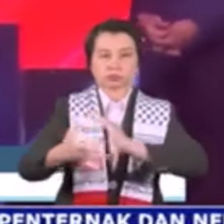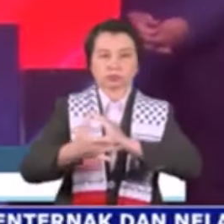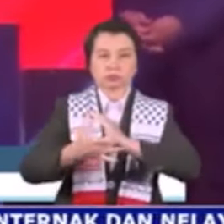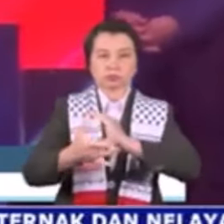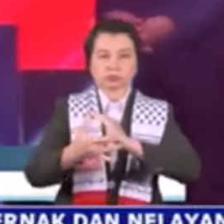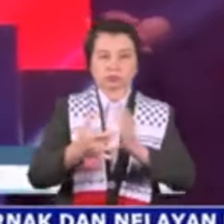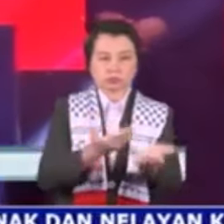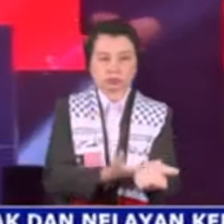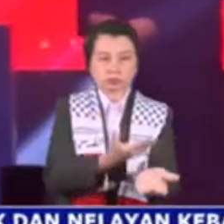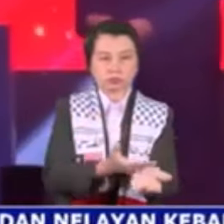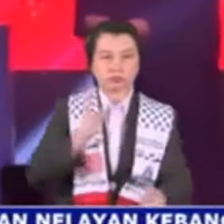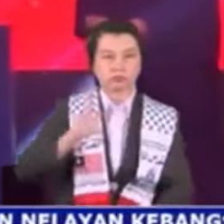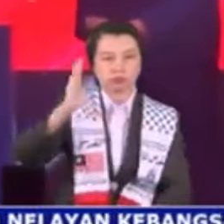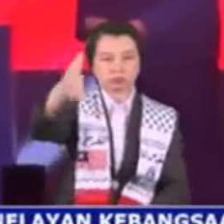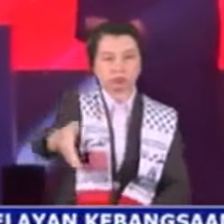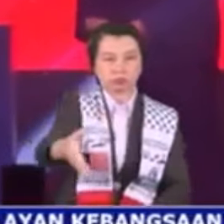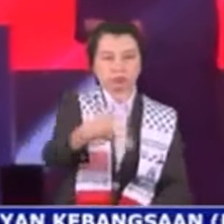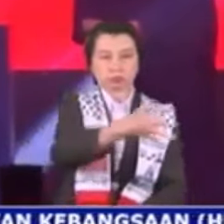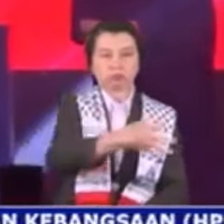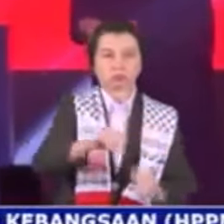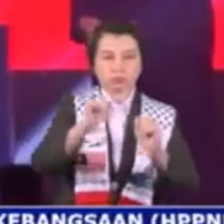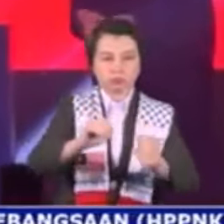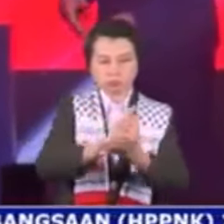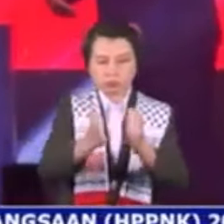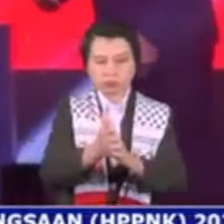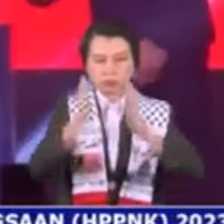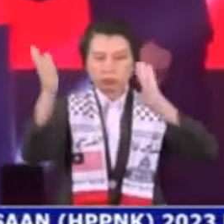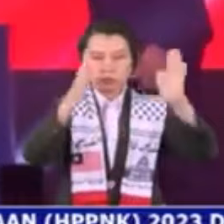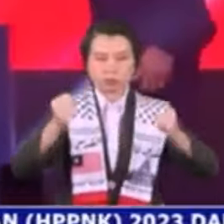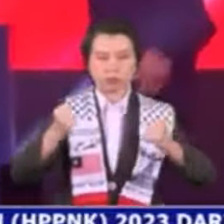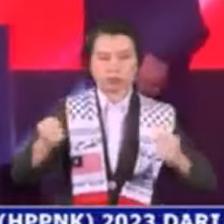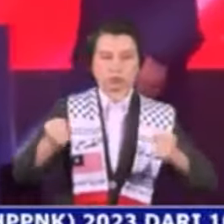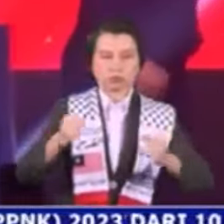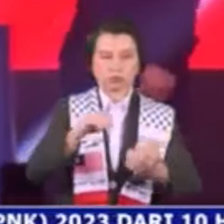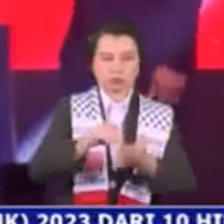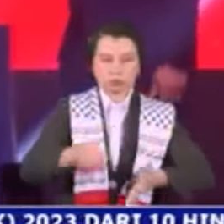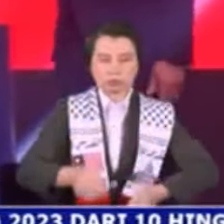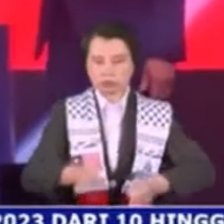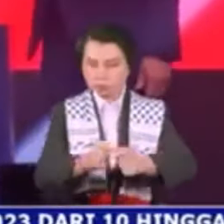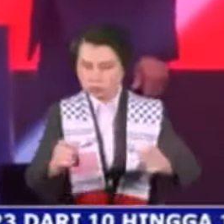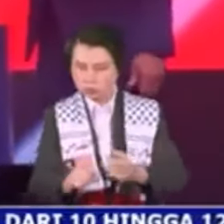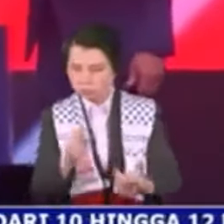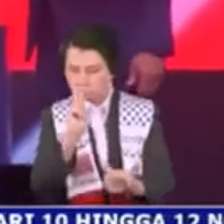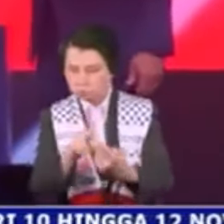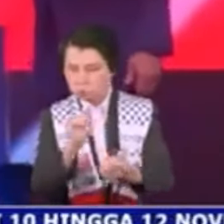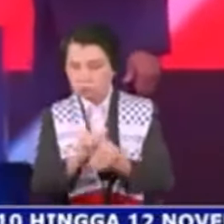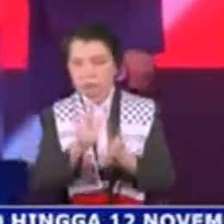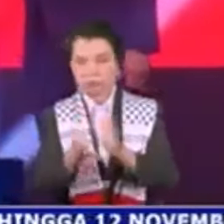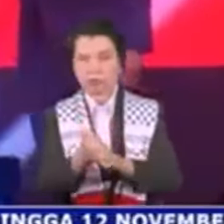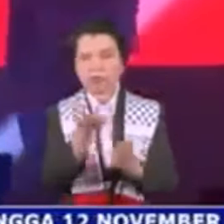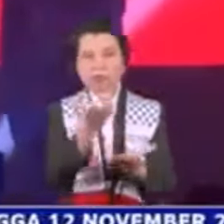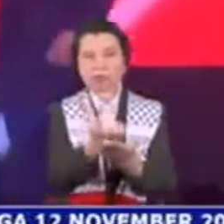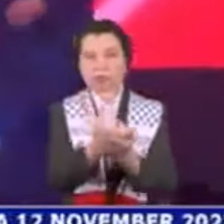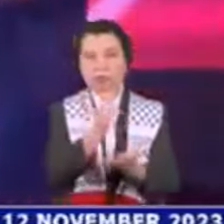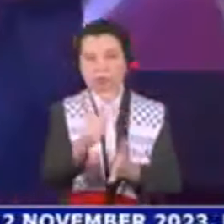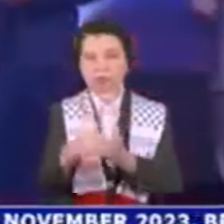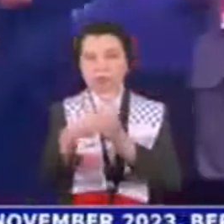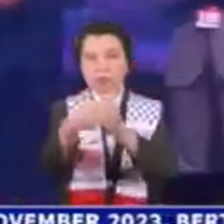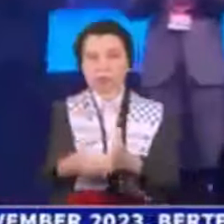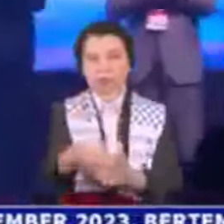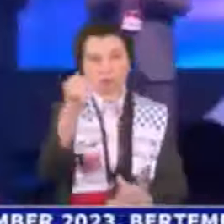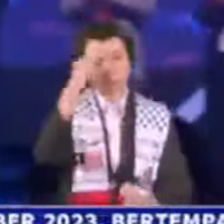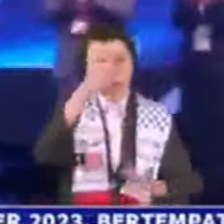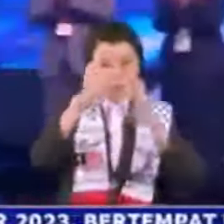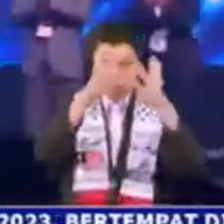teknologi generasi akan datang sekaligus meletakkan Malaysia teguh di landasan untuk menjadi ekonomi yang dipacu